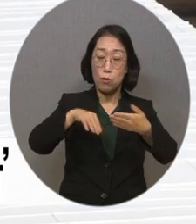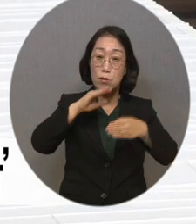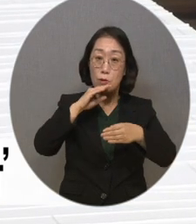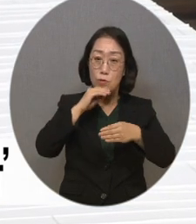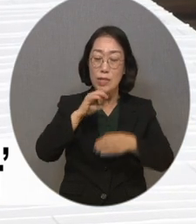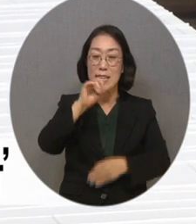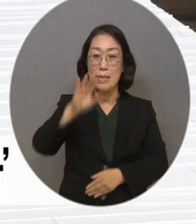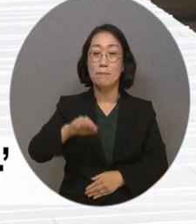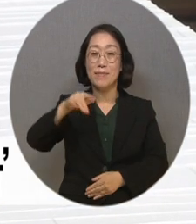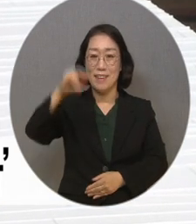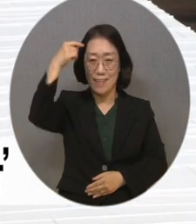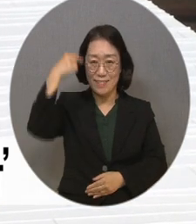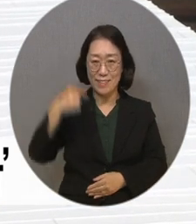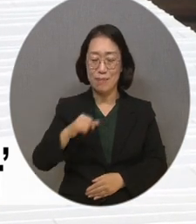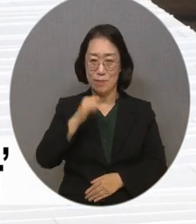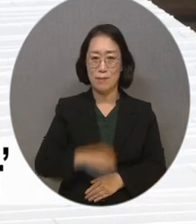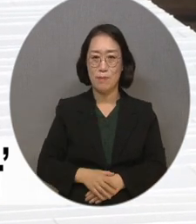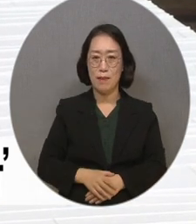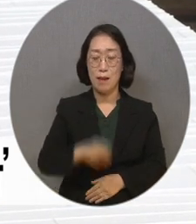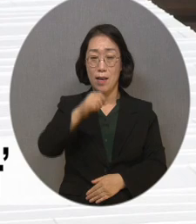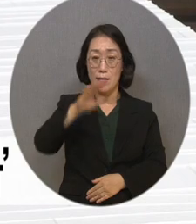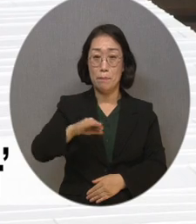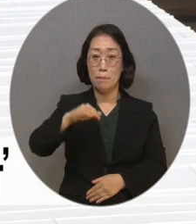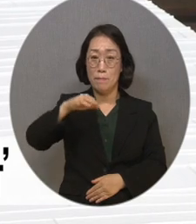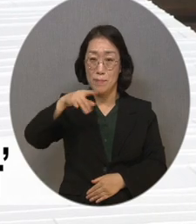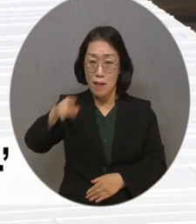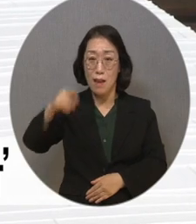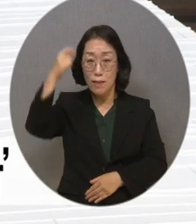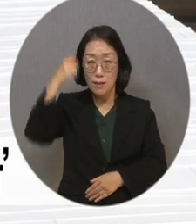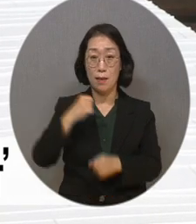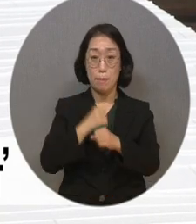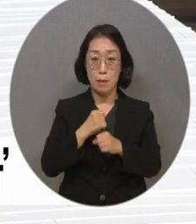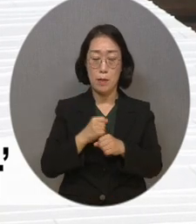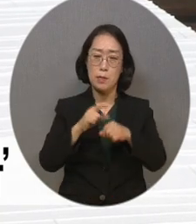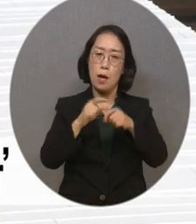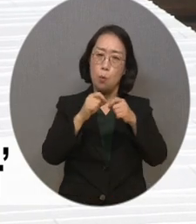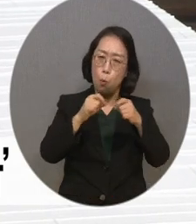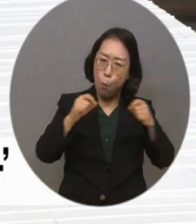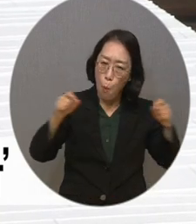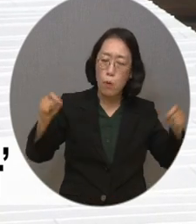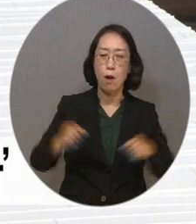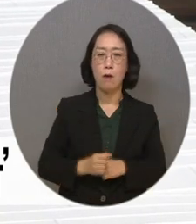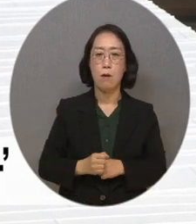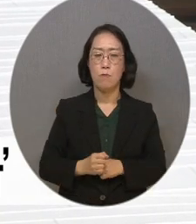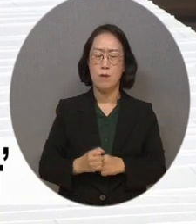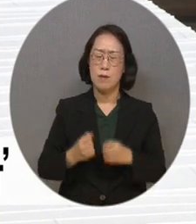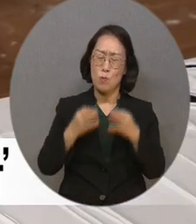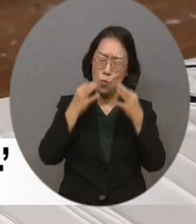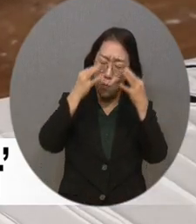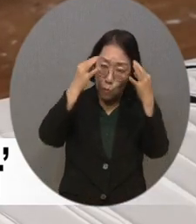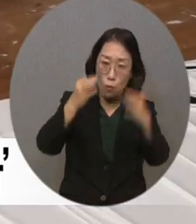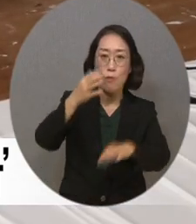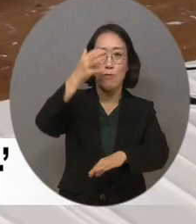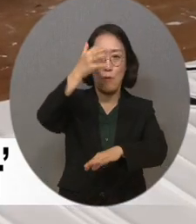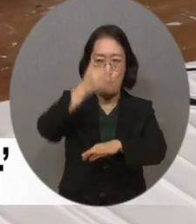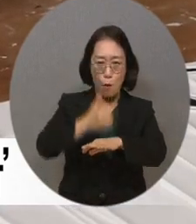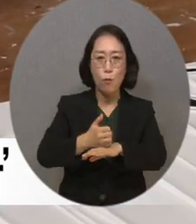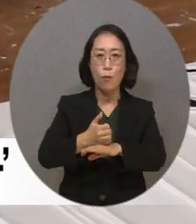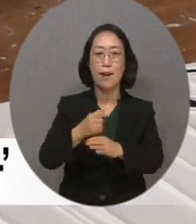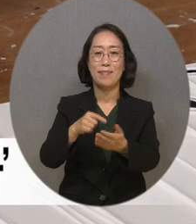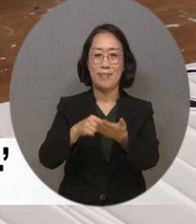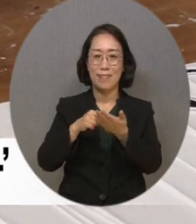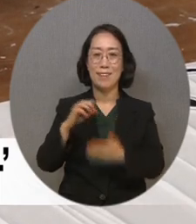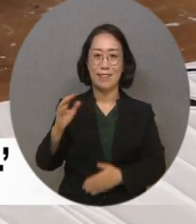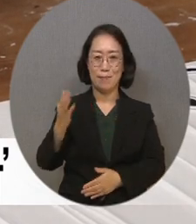이러한 입체적 형상은 기나긴 작업 시간과 화백의 작업 에너지가 혼합되어 쌓인 결과물로